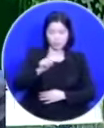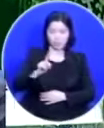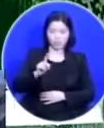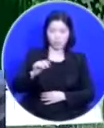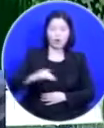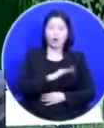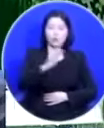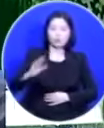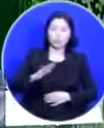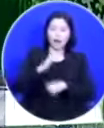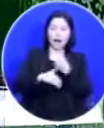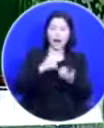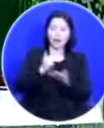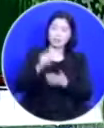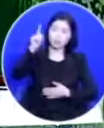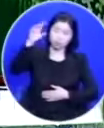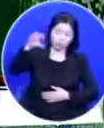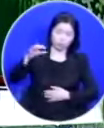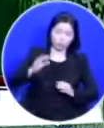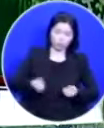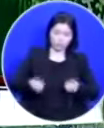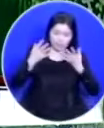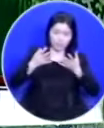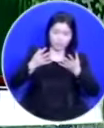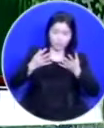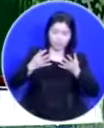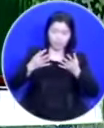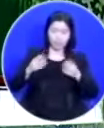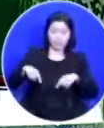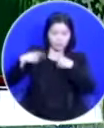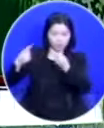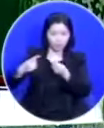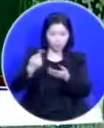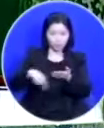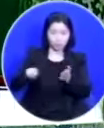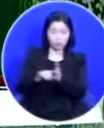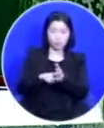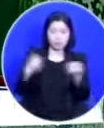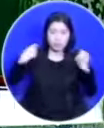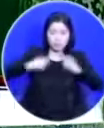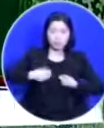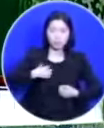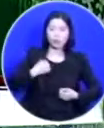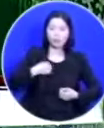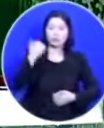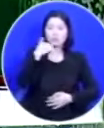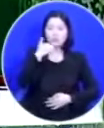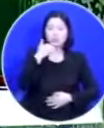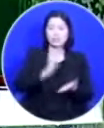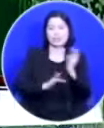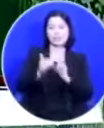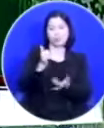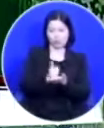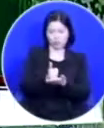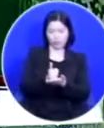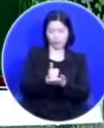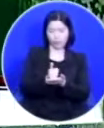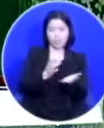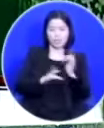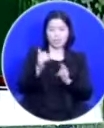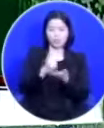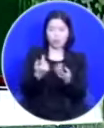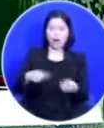우리가 하나님 천국 잔치에 들어갈 때 입을 옷은 예수님 그 분입니다 예수님과 함께 산 사람